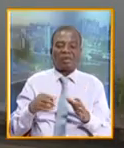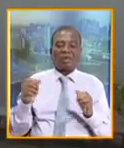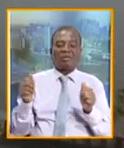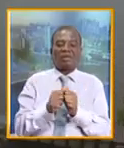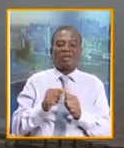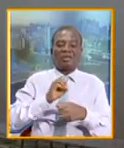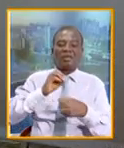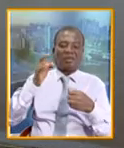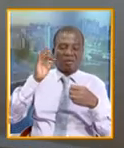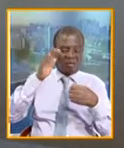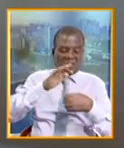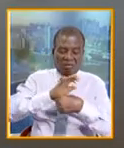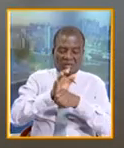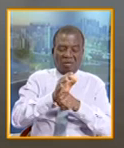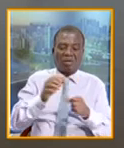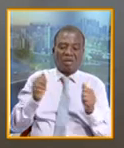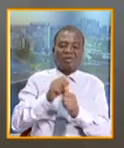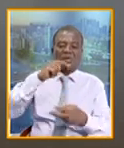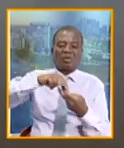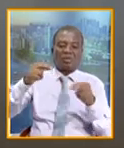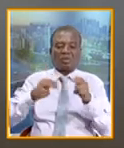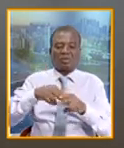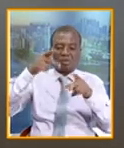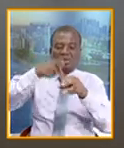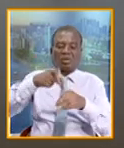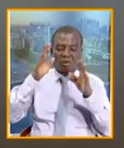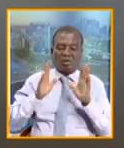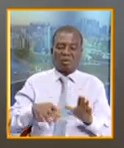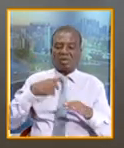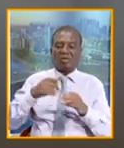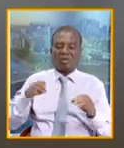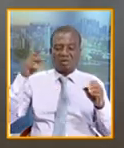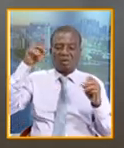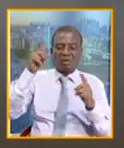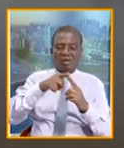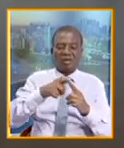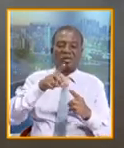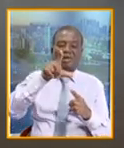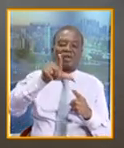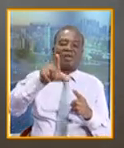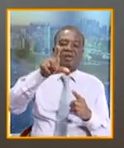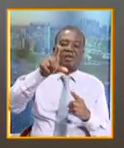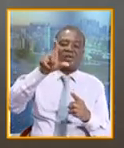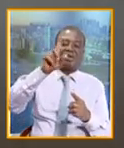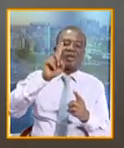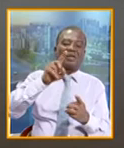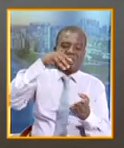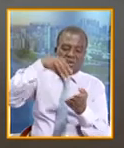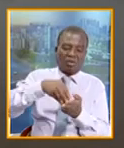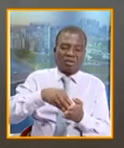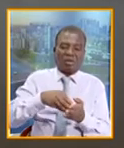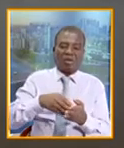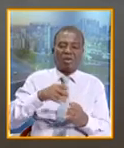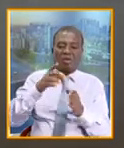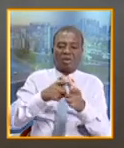propagation du virus. Avec le nombre de participants qui avaient atteint la barre symbolique de 21 000 lors de l'édition 2019,